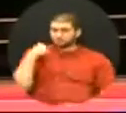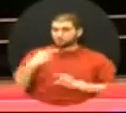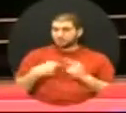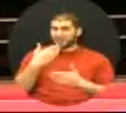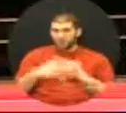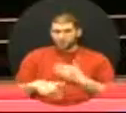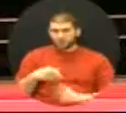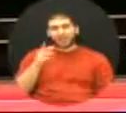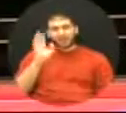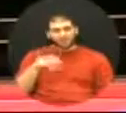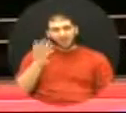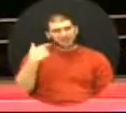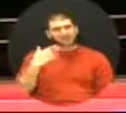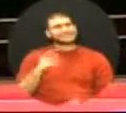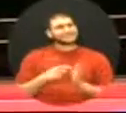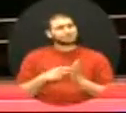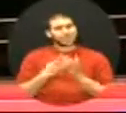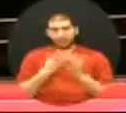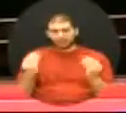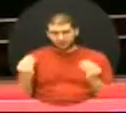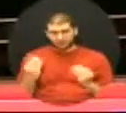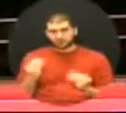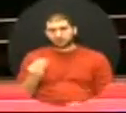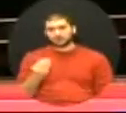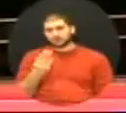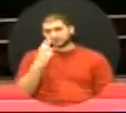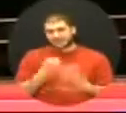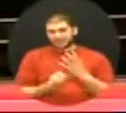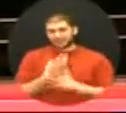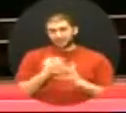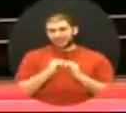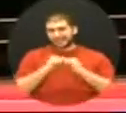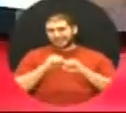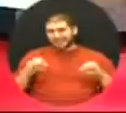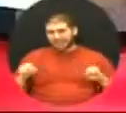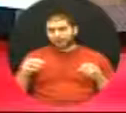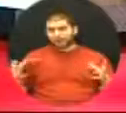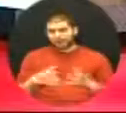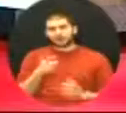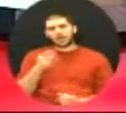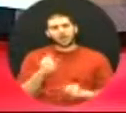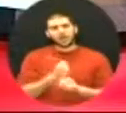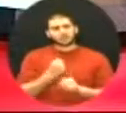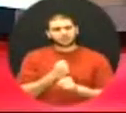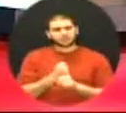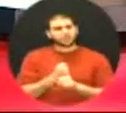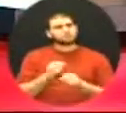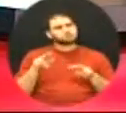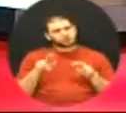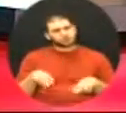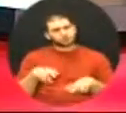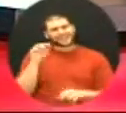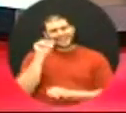האחרונות, למרות שהיה לה את כל הסיבות שבעולם, ליצור קרע בעם, היא עשתה את זה, ממש